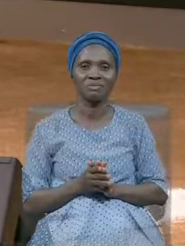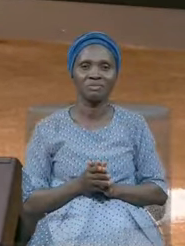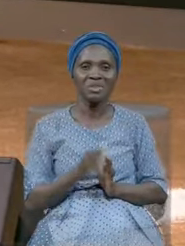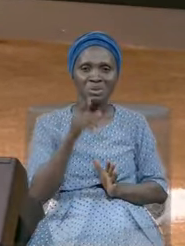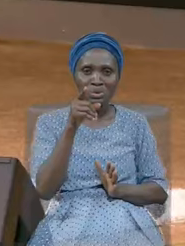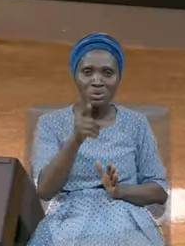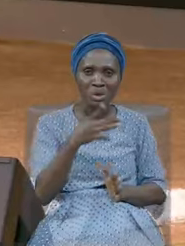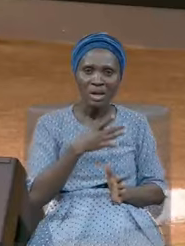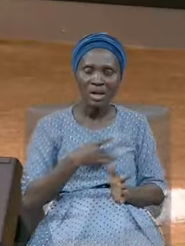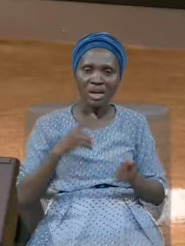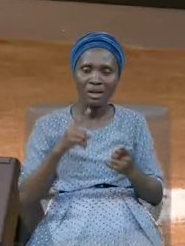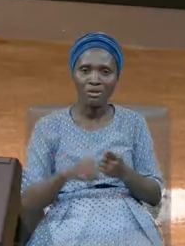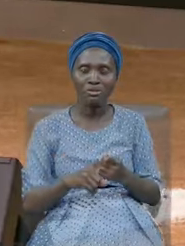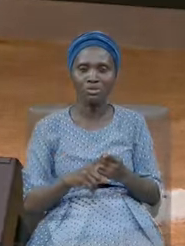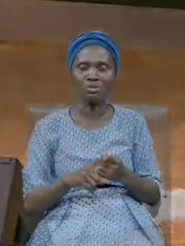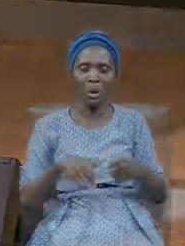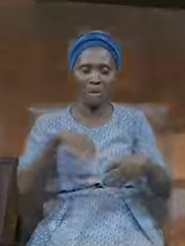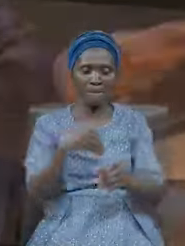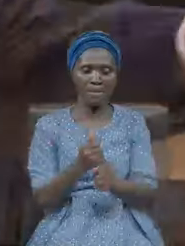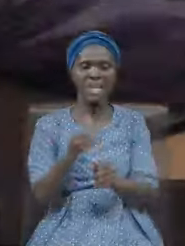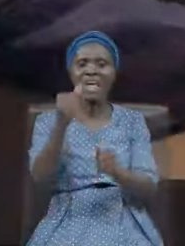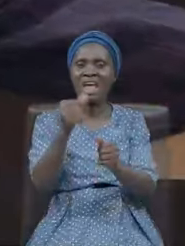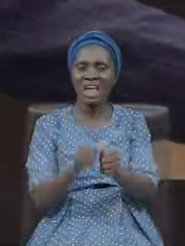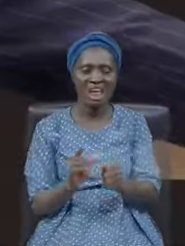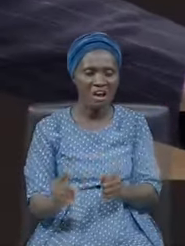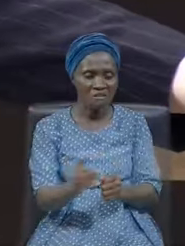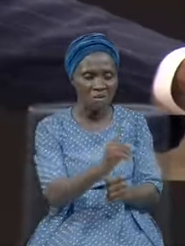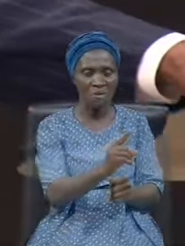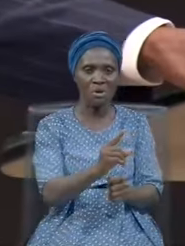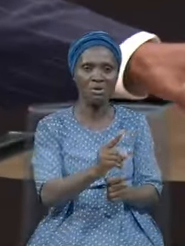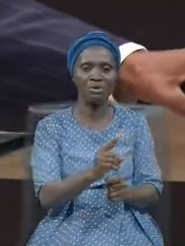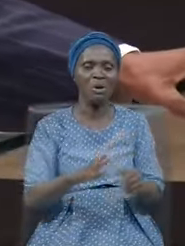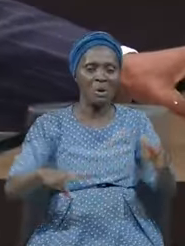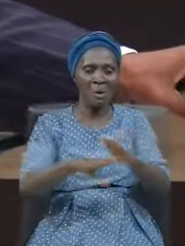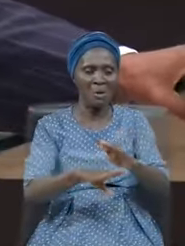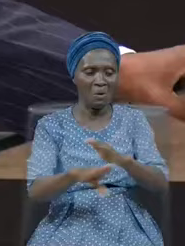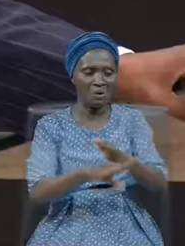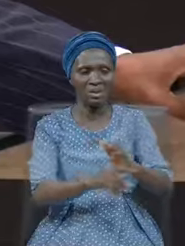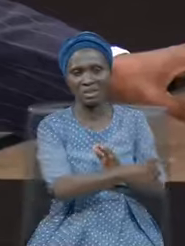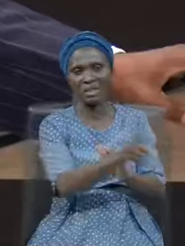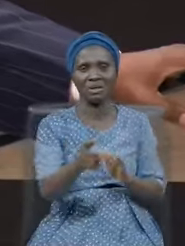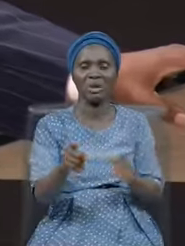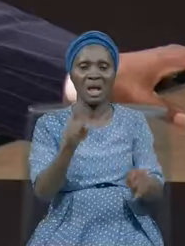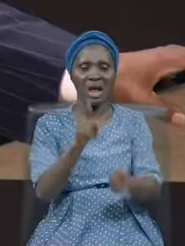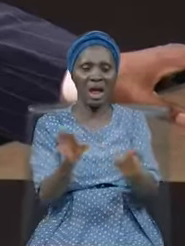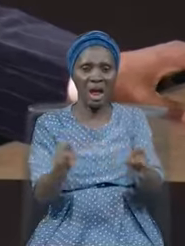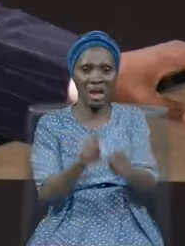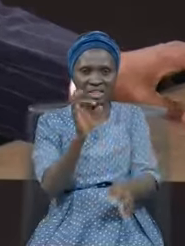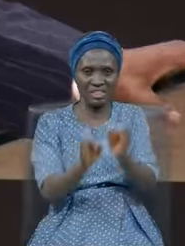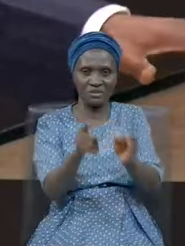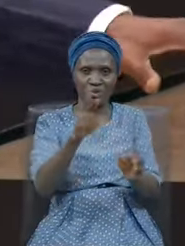traitez les gens comme si vous êtes votre